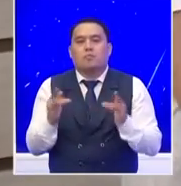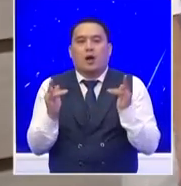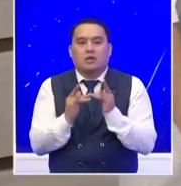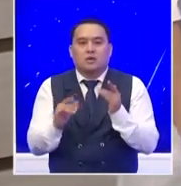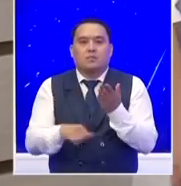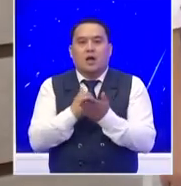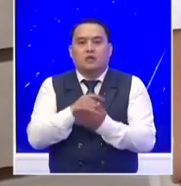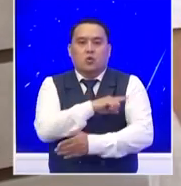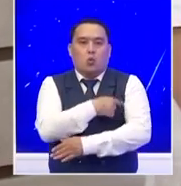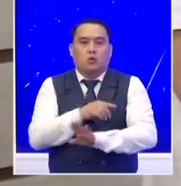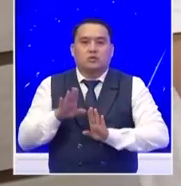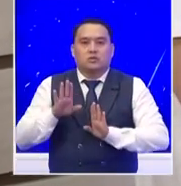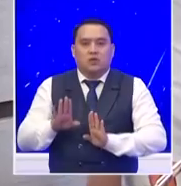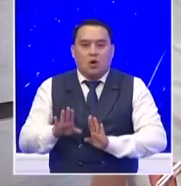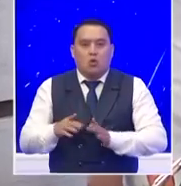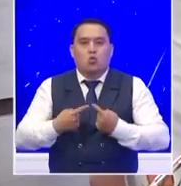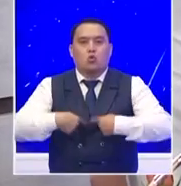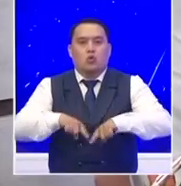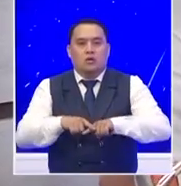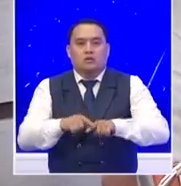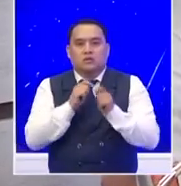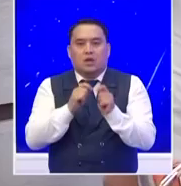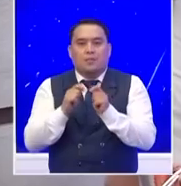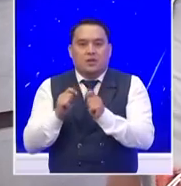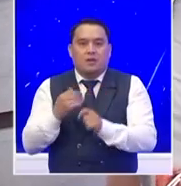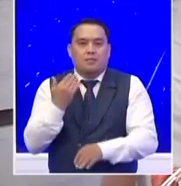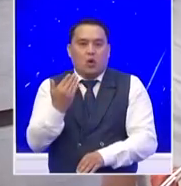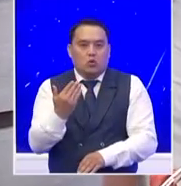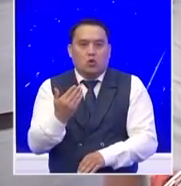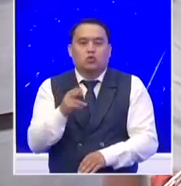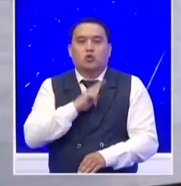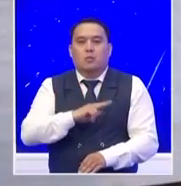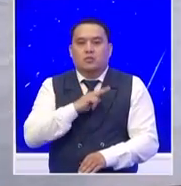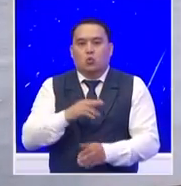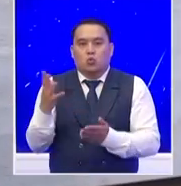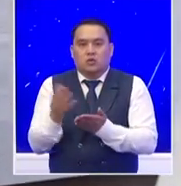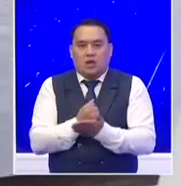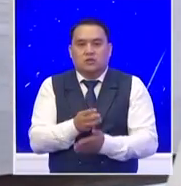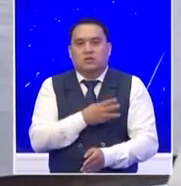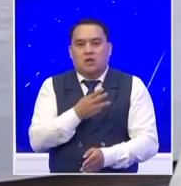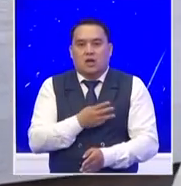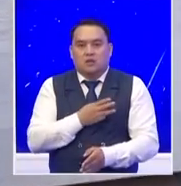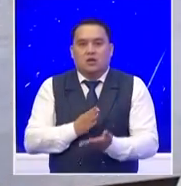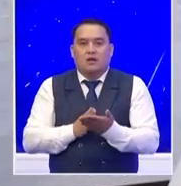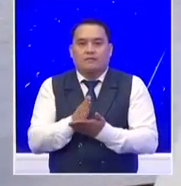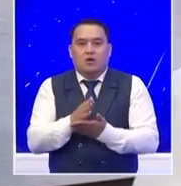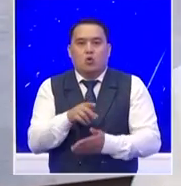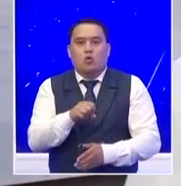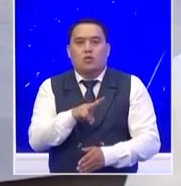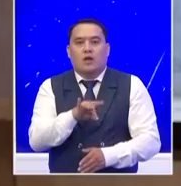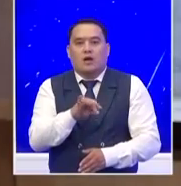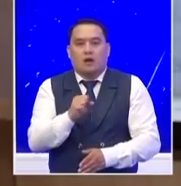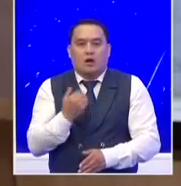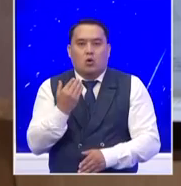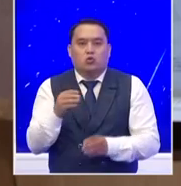бас дәрігерінің орынбасарына ұйым тарапынан сый-сияпат көрсетілді. Жұмысына сәттілік тіледі. Сондай-ақ сала маманы Гүлнара